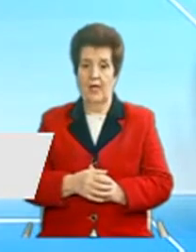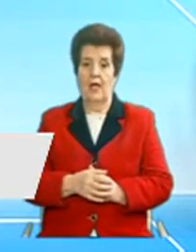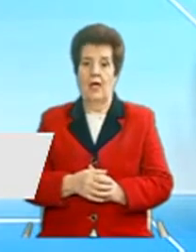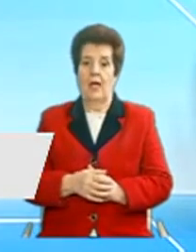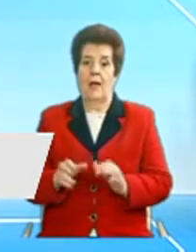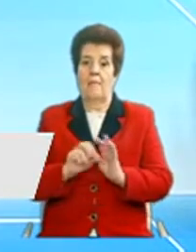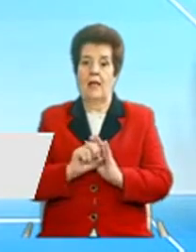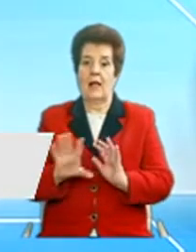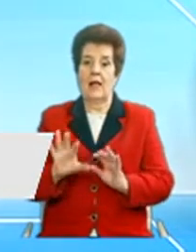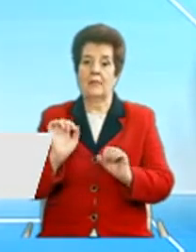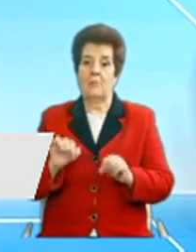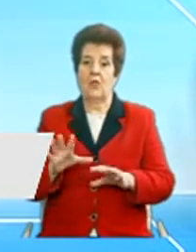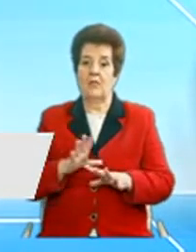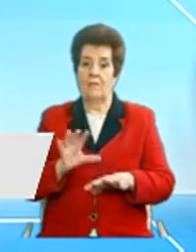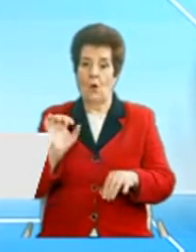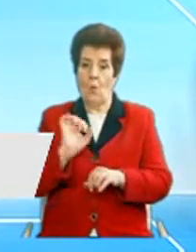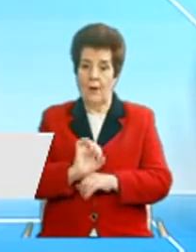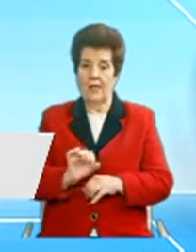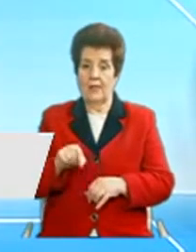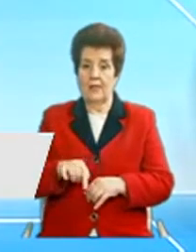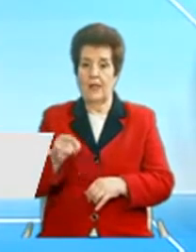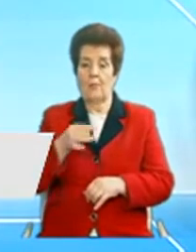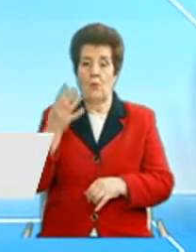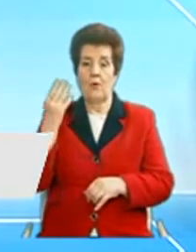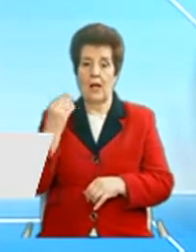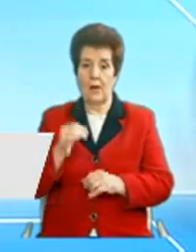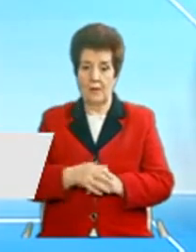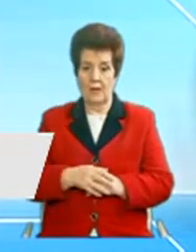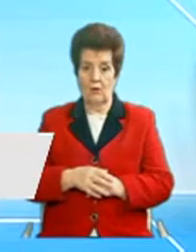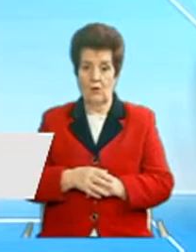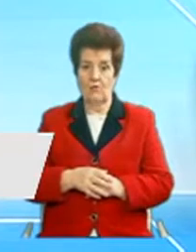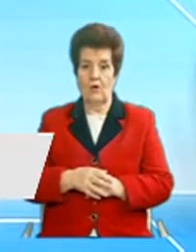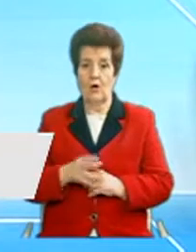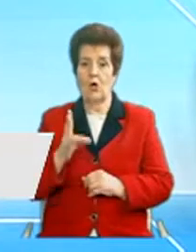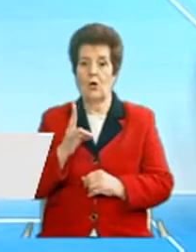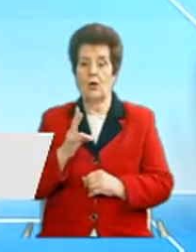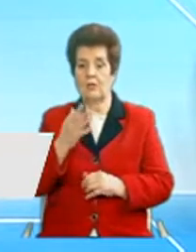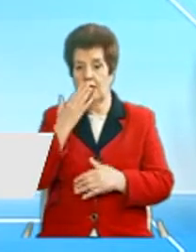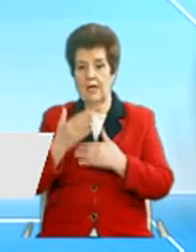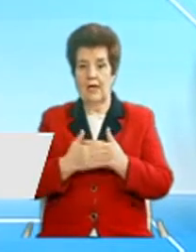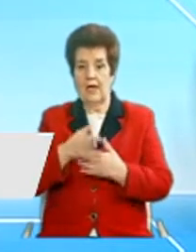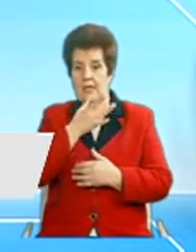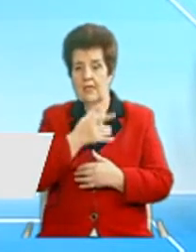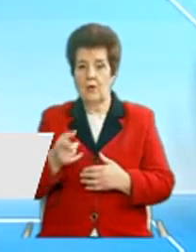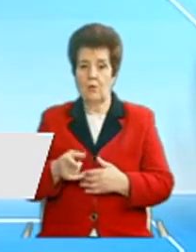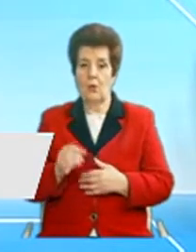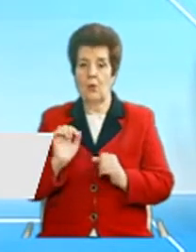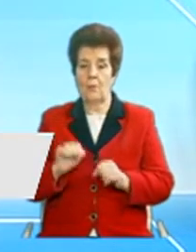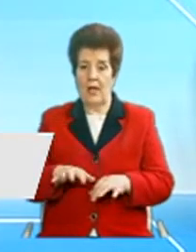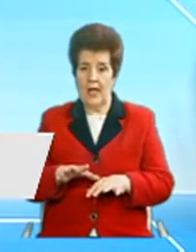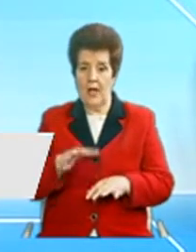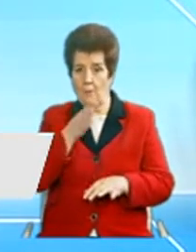că migrația poate fi oprită în Republica Moldova, dar încă o dată zic, nu în timpul cel mai apropiat, lucrul acesta va dura în